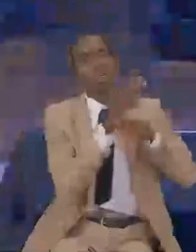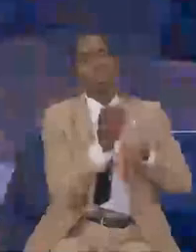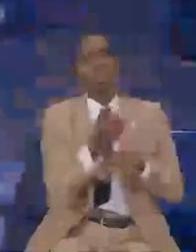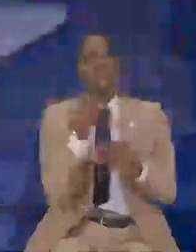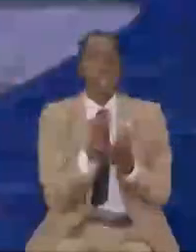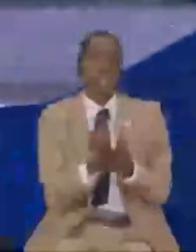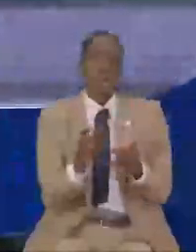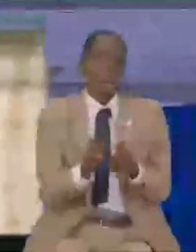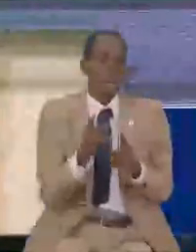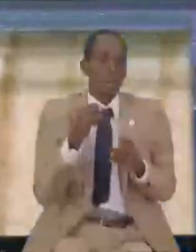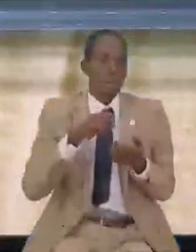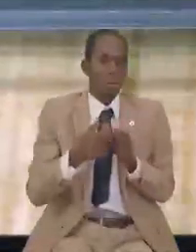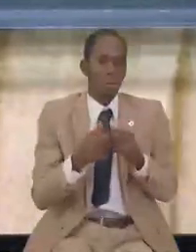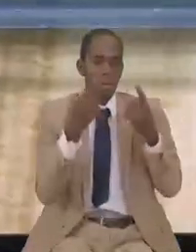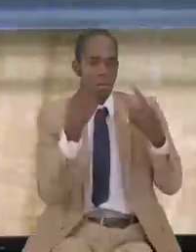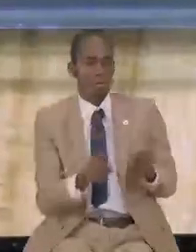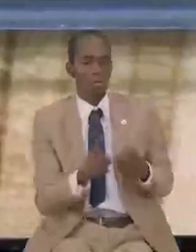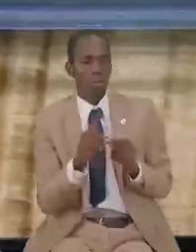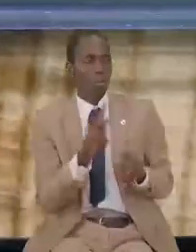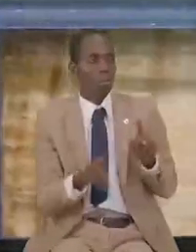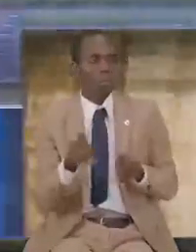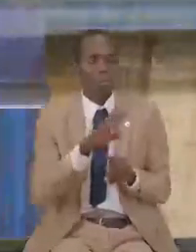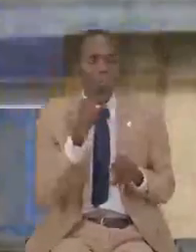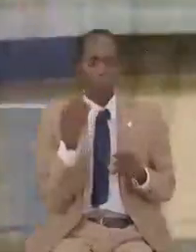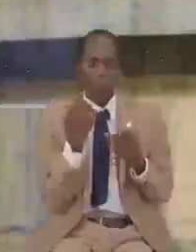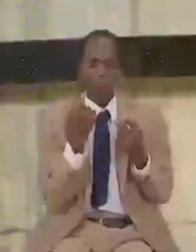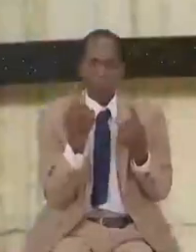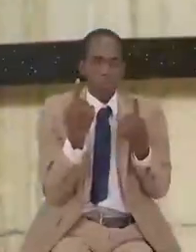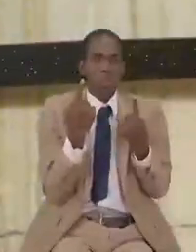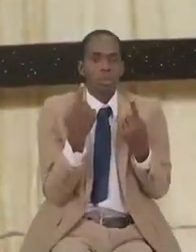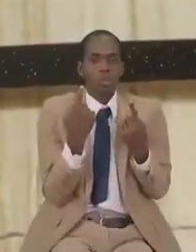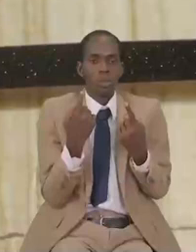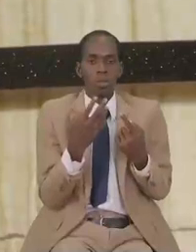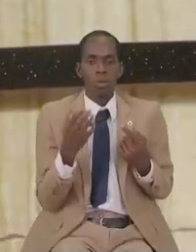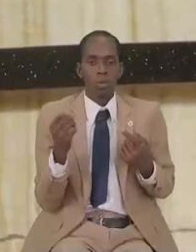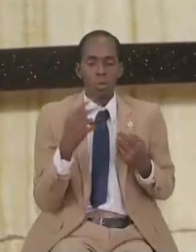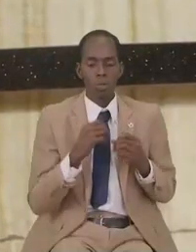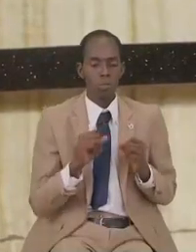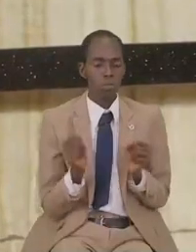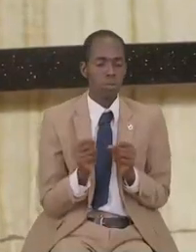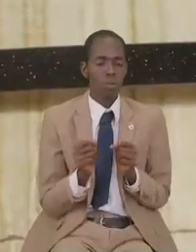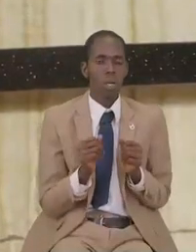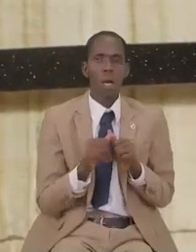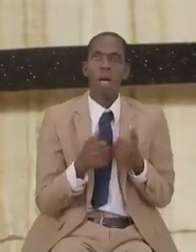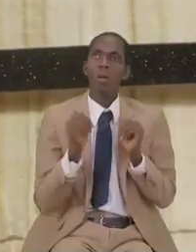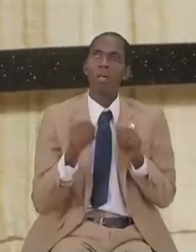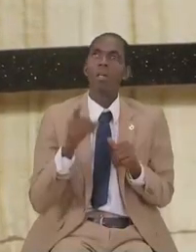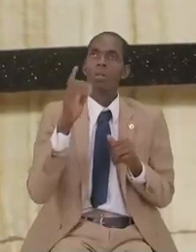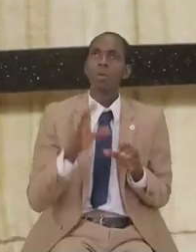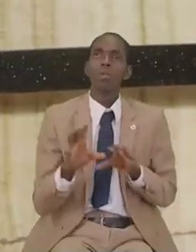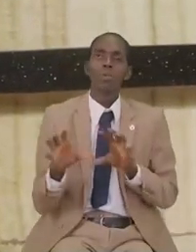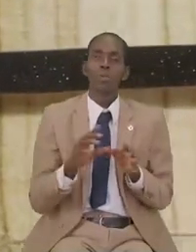la montagne. Comme ces gens étaient abattus de captivité, ils étaient confus. Mais comment Dieu pouvait faire ceci comme ça?